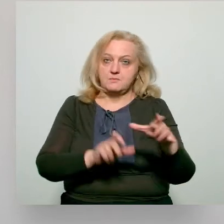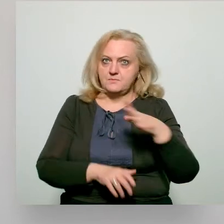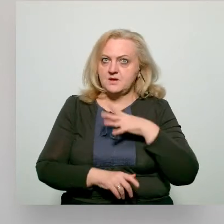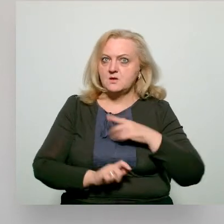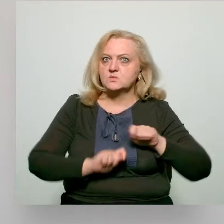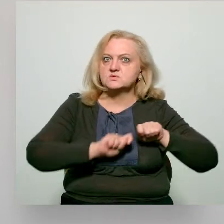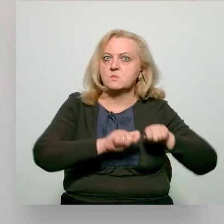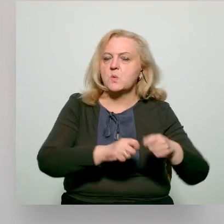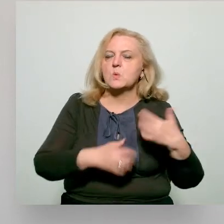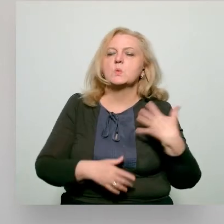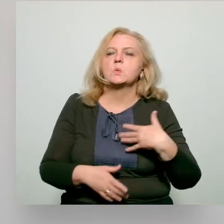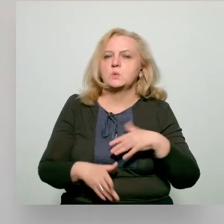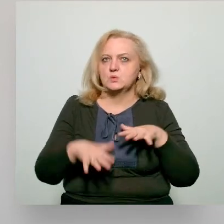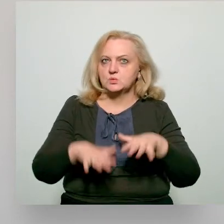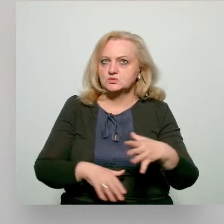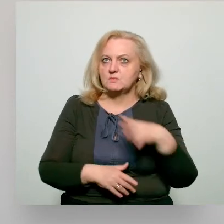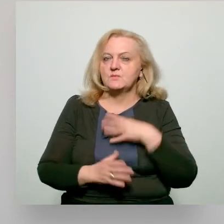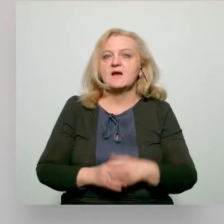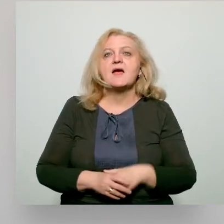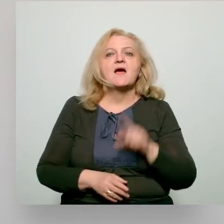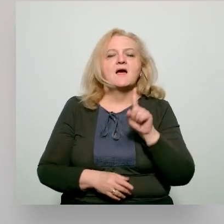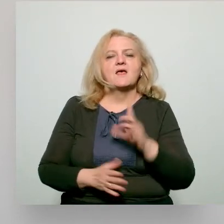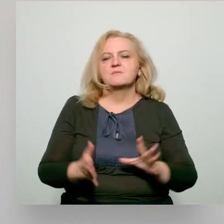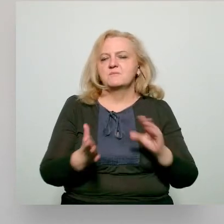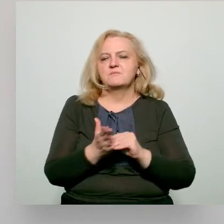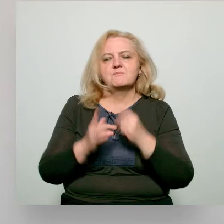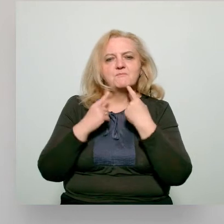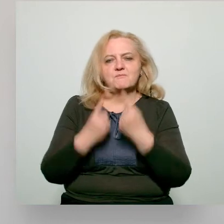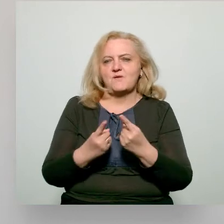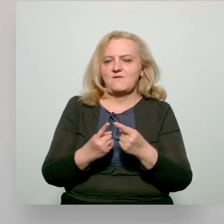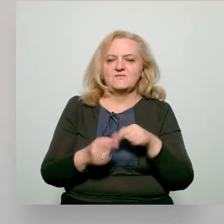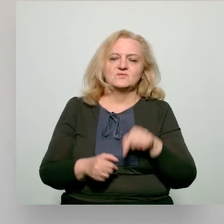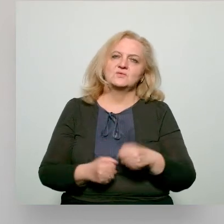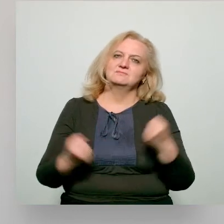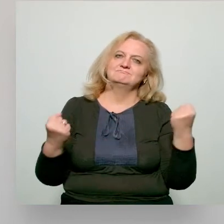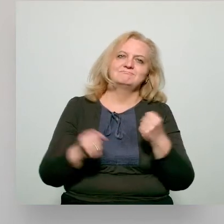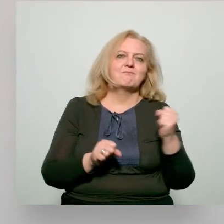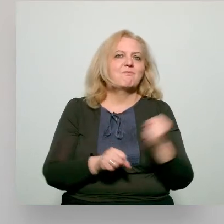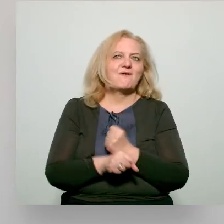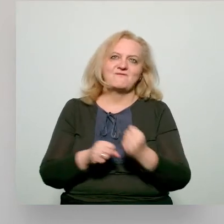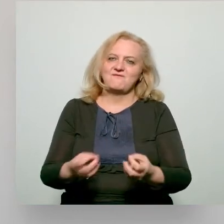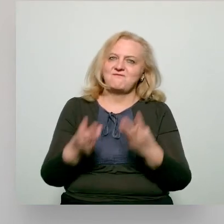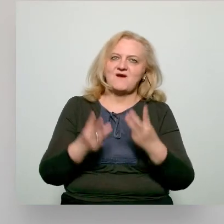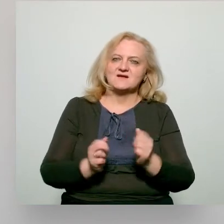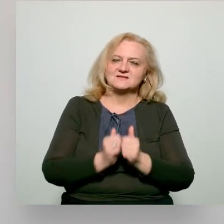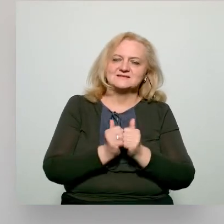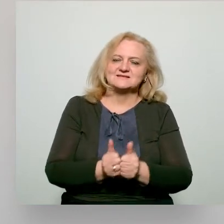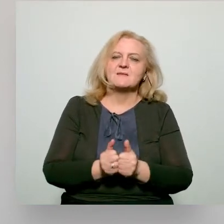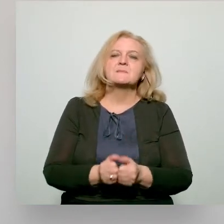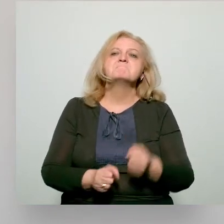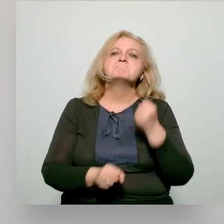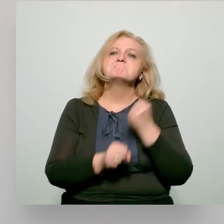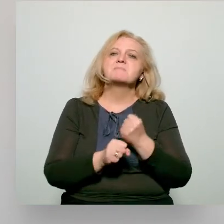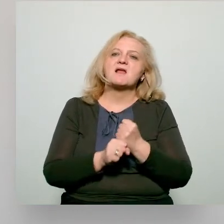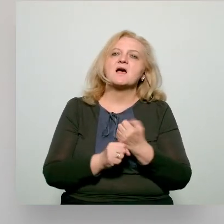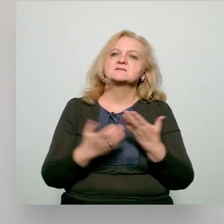wymuszała wiele rzeczy, ale jeszcze raz powiem, że jest to naszym ogromnym zadaniem na przyszłość praca nad stosunkami